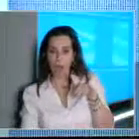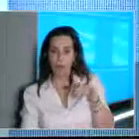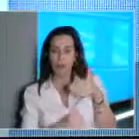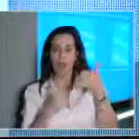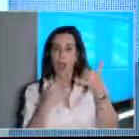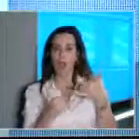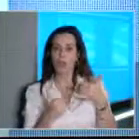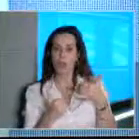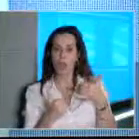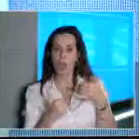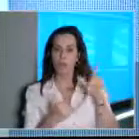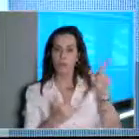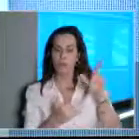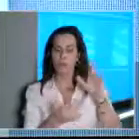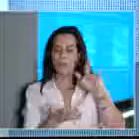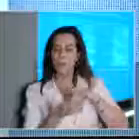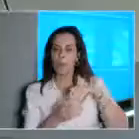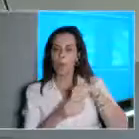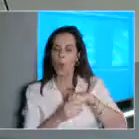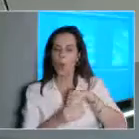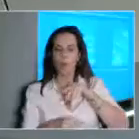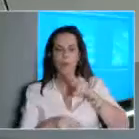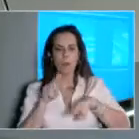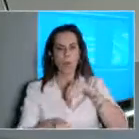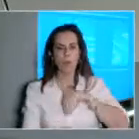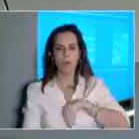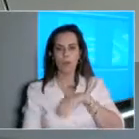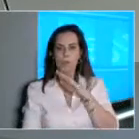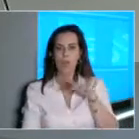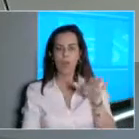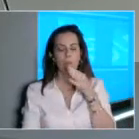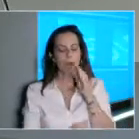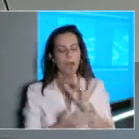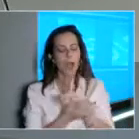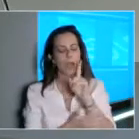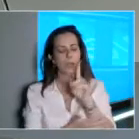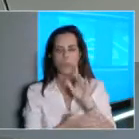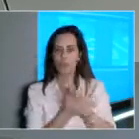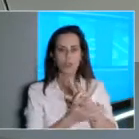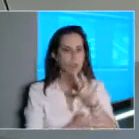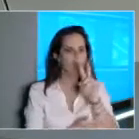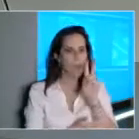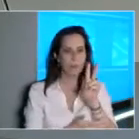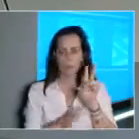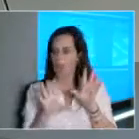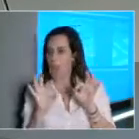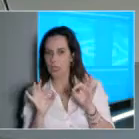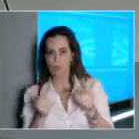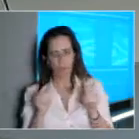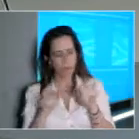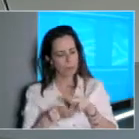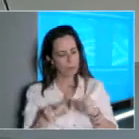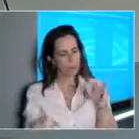שואה במוסד לטיפול נפשי. ילדים בני 11 ו-10